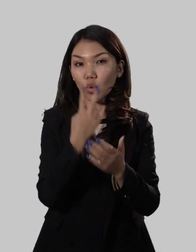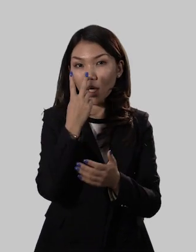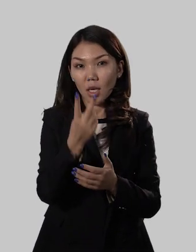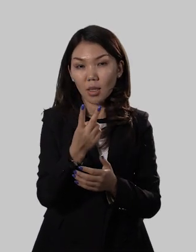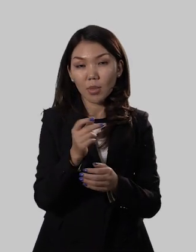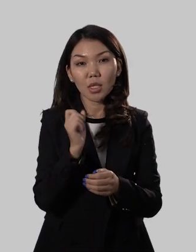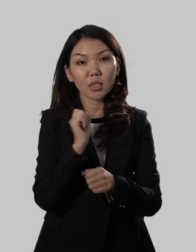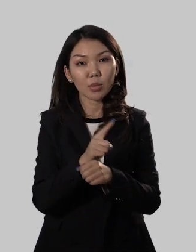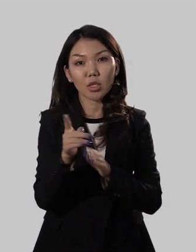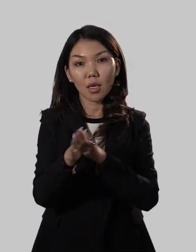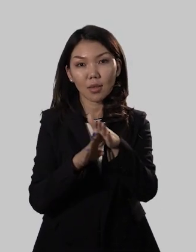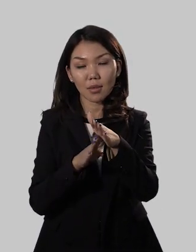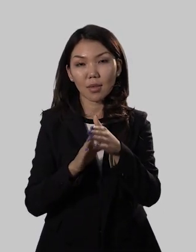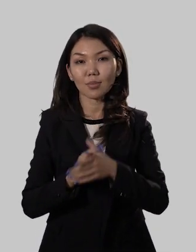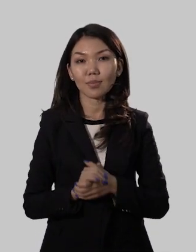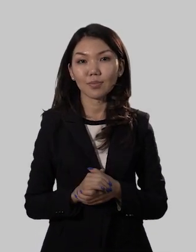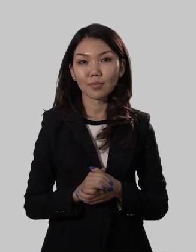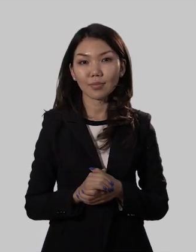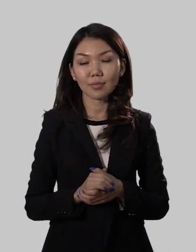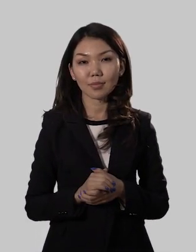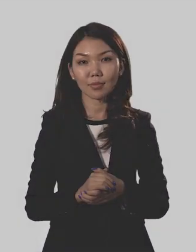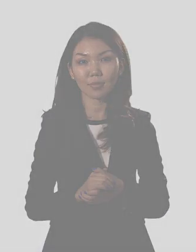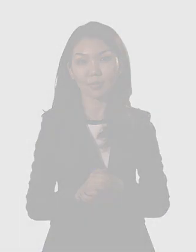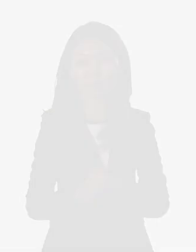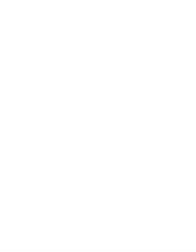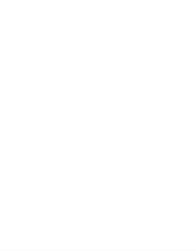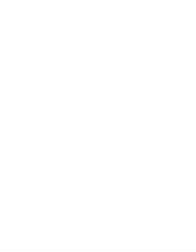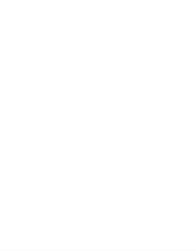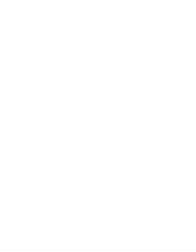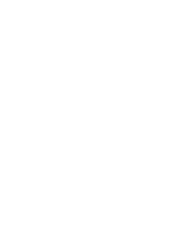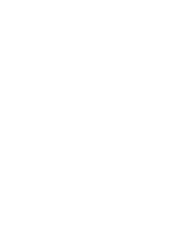карап тапшырманы аткаргыла.